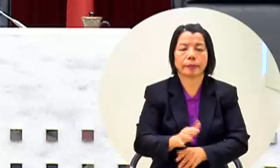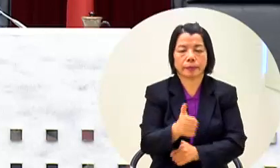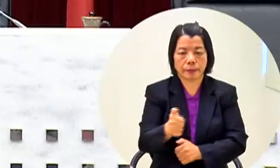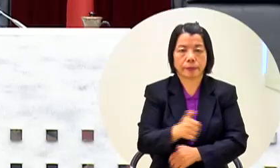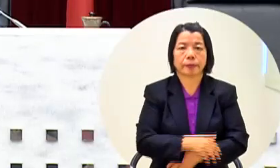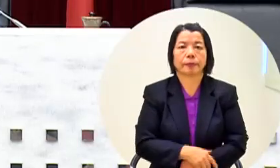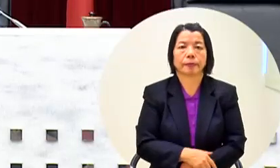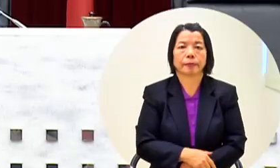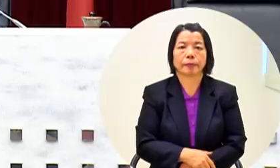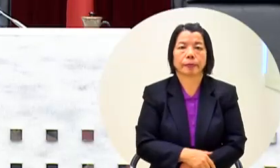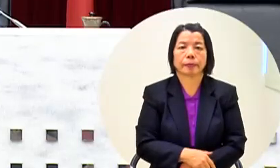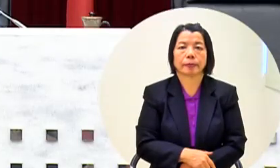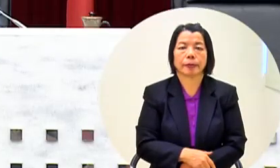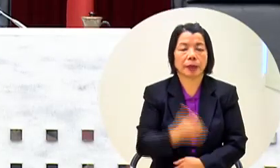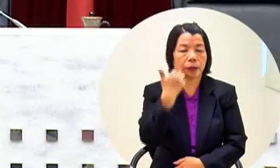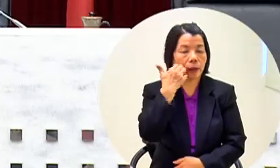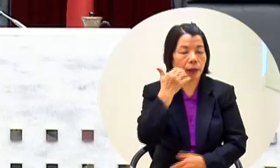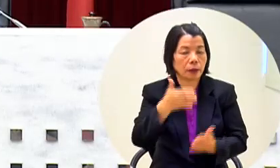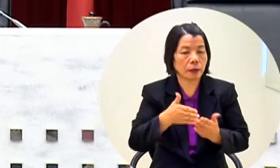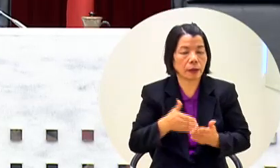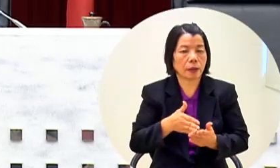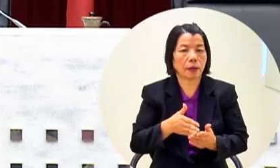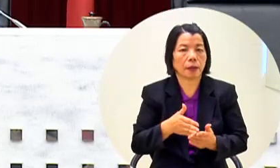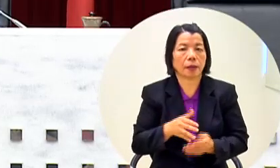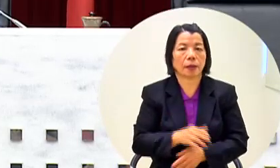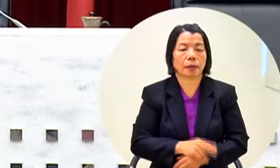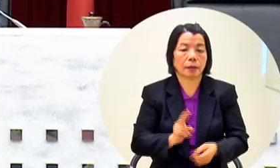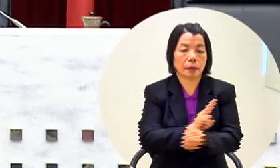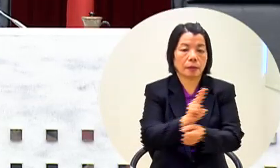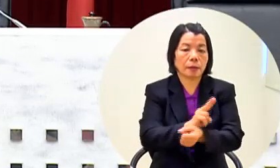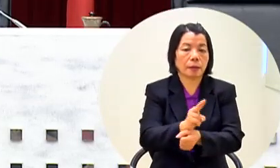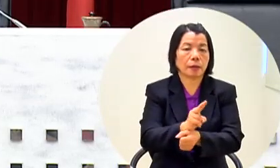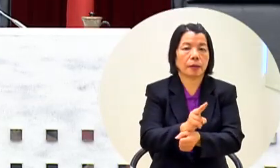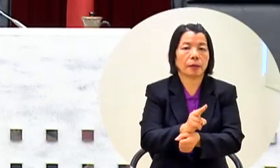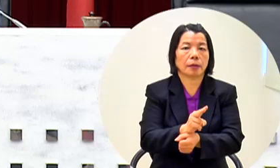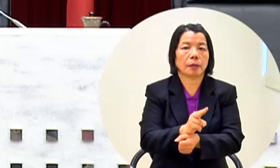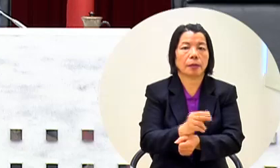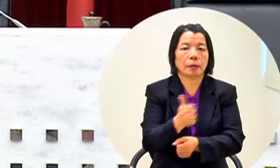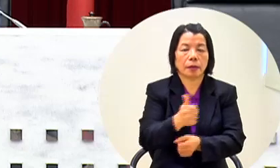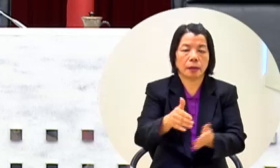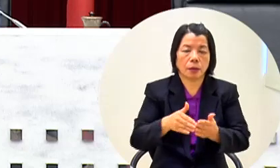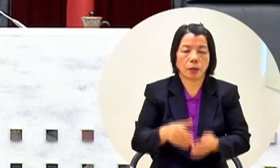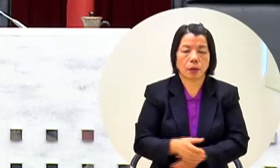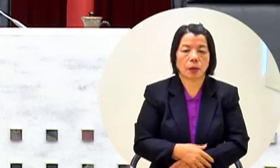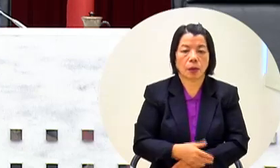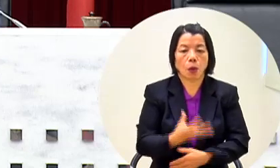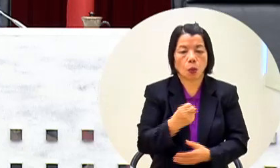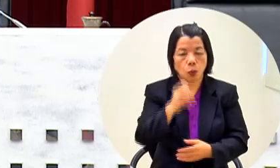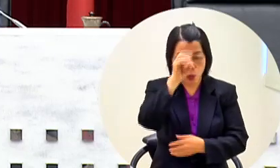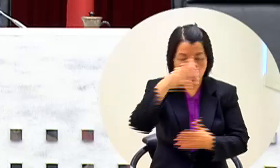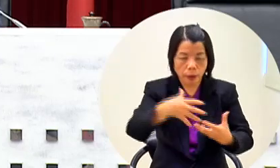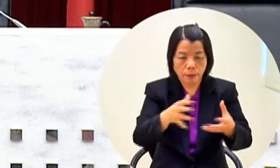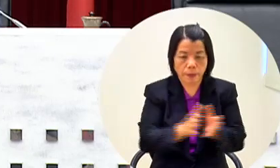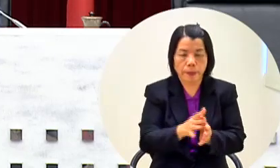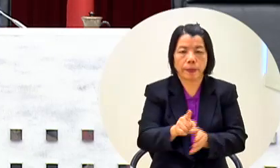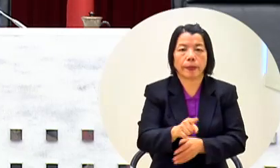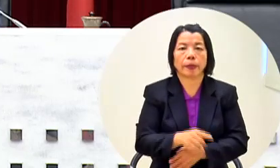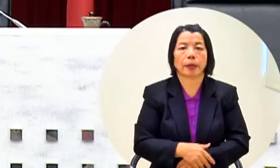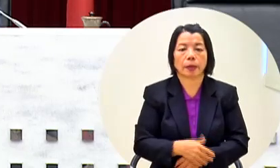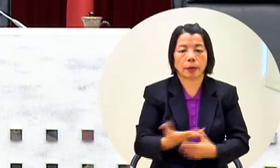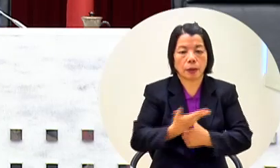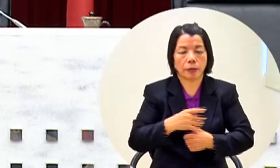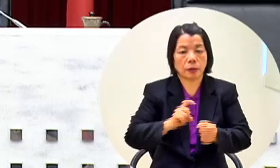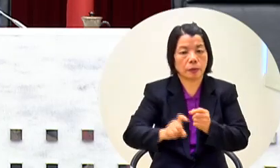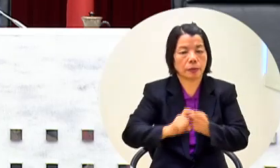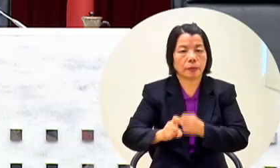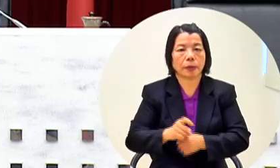接着，我们哪一位议员要发言？林宇凯议员，请发言。 好，谢谢那个无党团结联盟，给我们再多了十分钟哈。